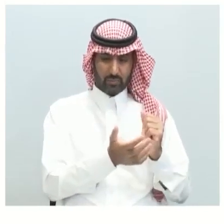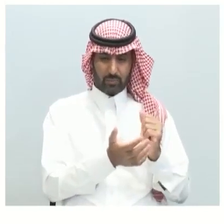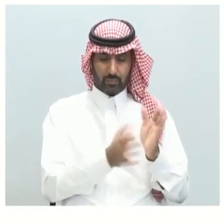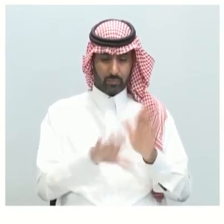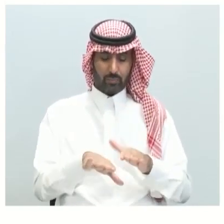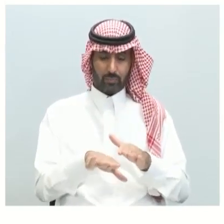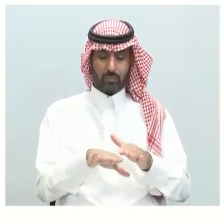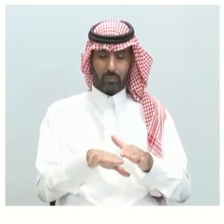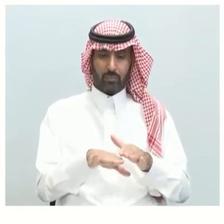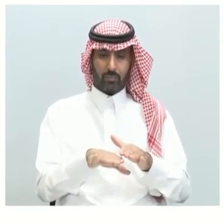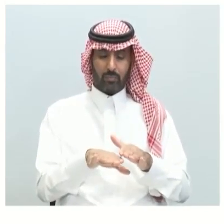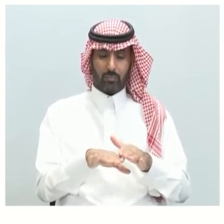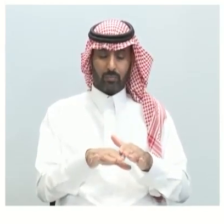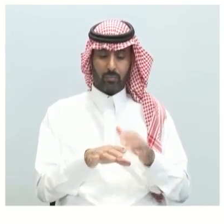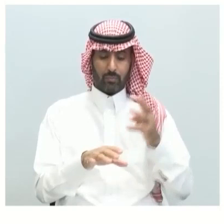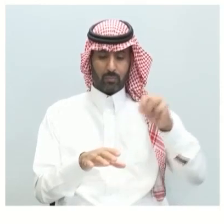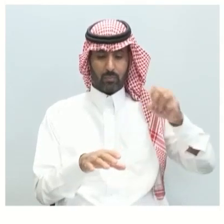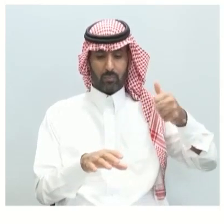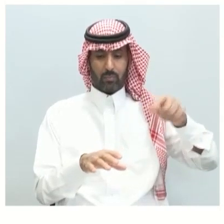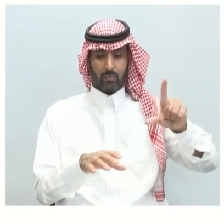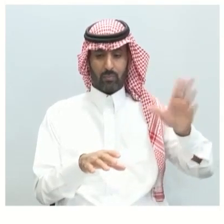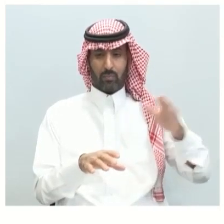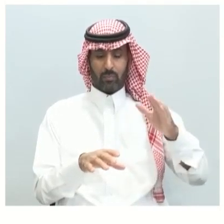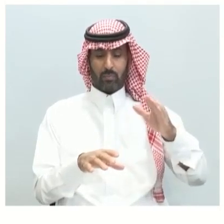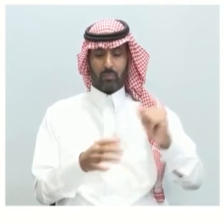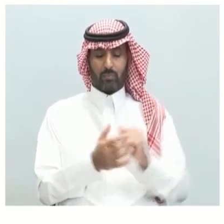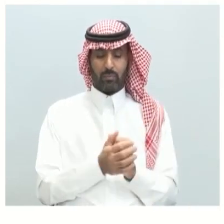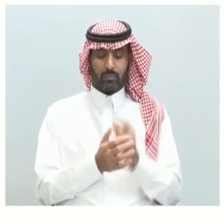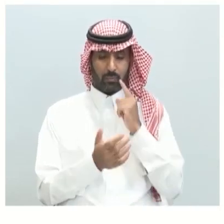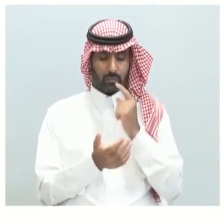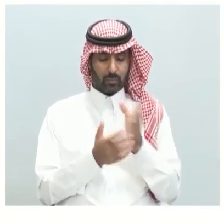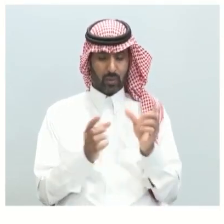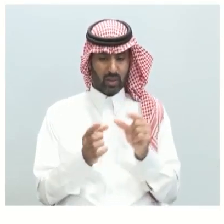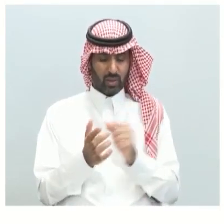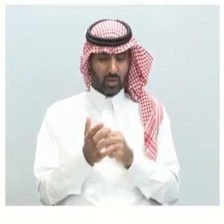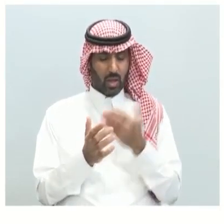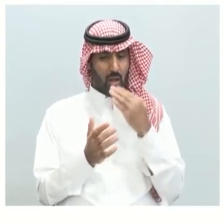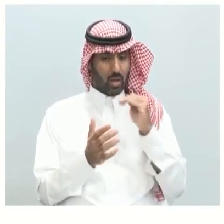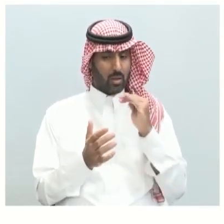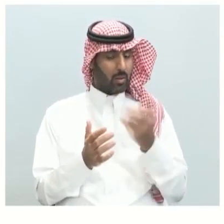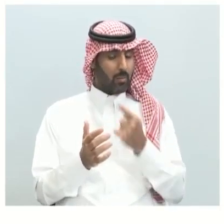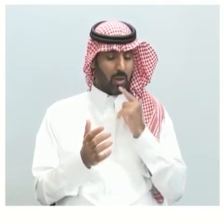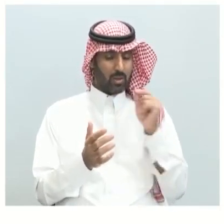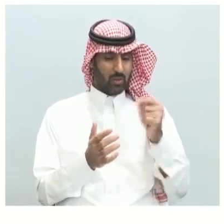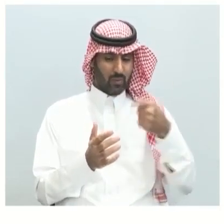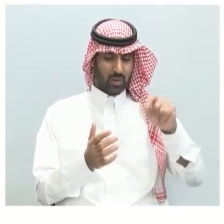يتبقى لدي الملي يتبقى لدي الملي اذا الناتج النهائي بعد الضرب والقسمه